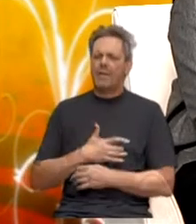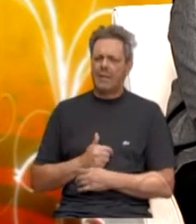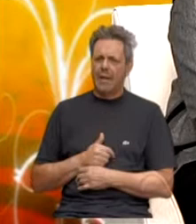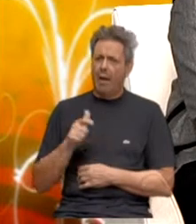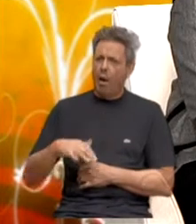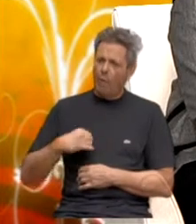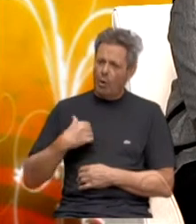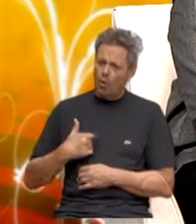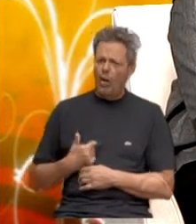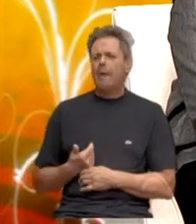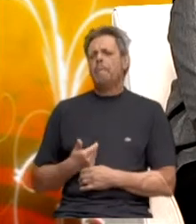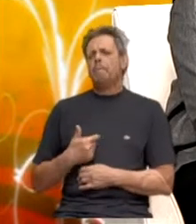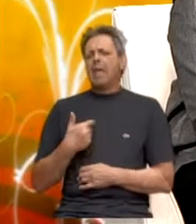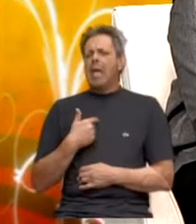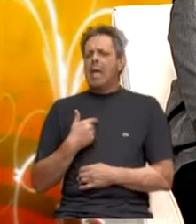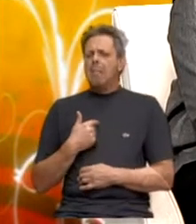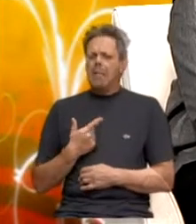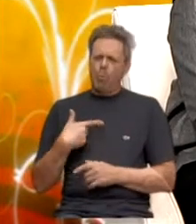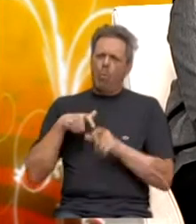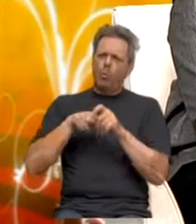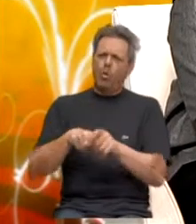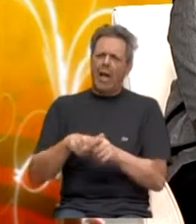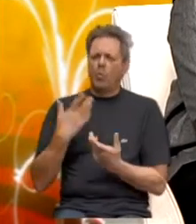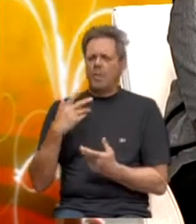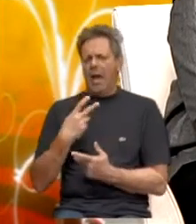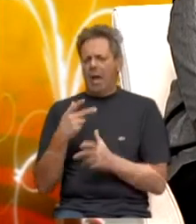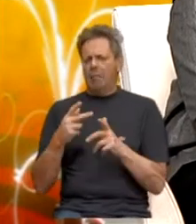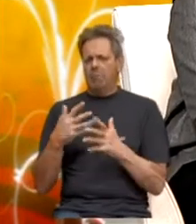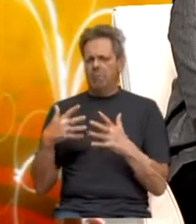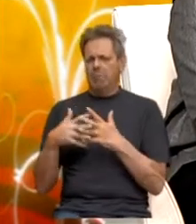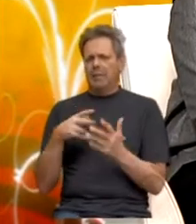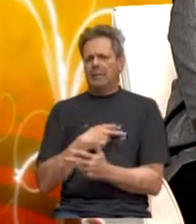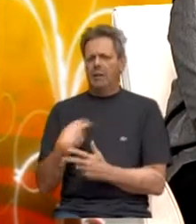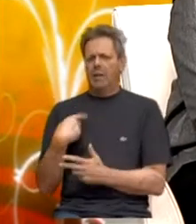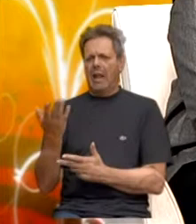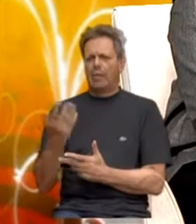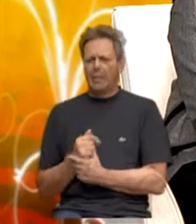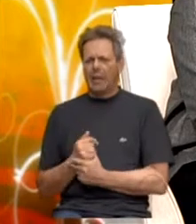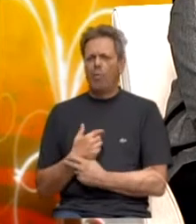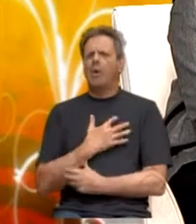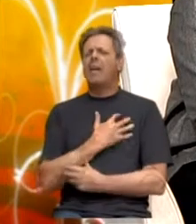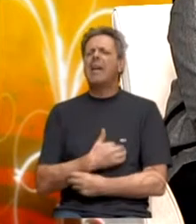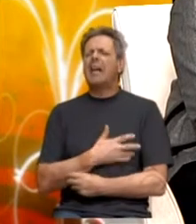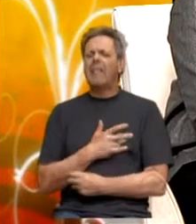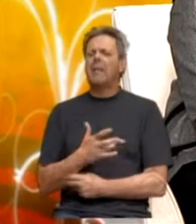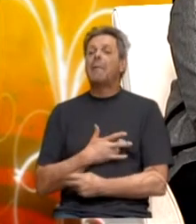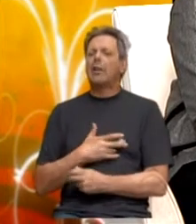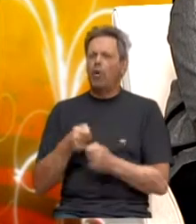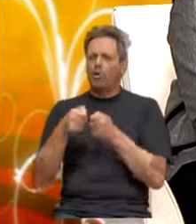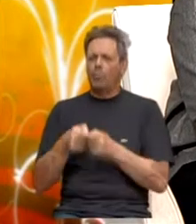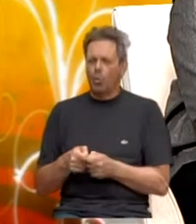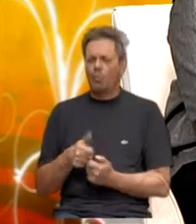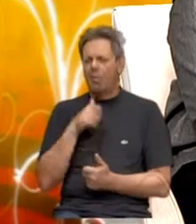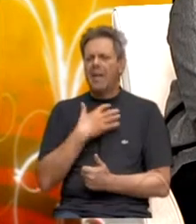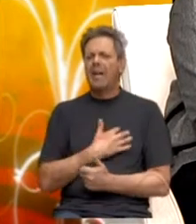godine, znači Zaklada Hrvatska kuća srca u suradnji sa Gradom Zagrebom, u suradnji sa Hrvatskim kardiološkim društvom i